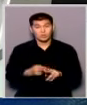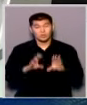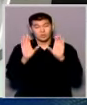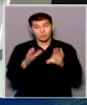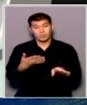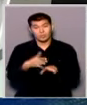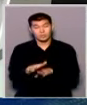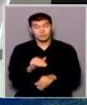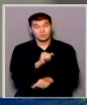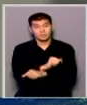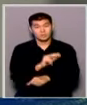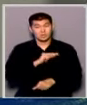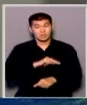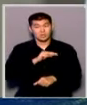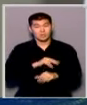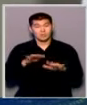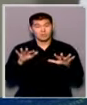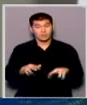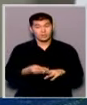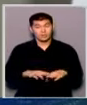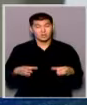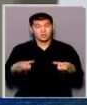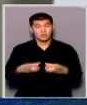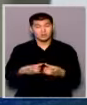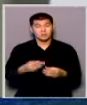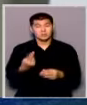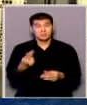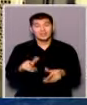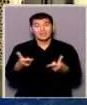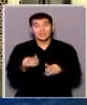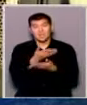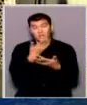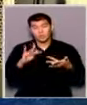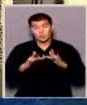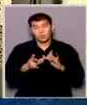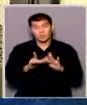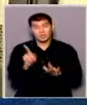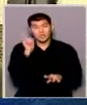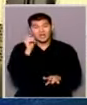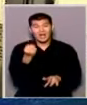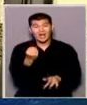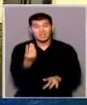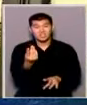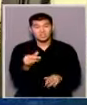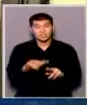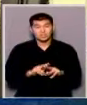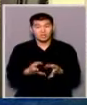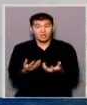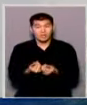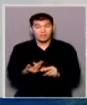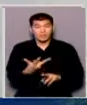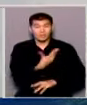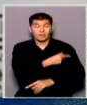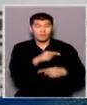будет полностью приостановлена работа учреждений и крупных торговых центров, где нет мобильного приложения Ашык. Мало кто получил